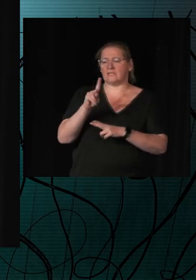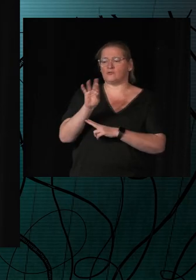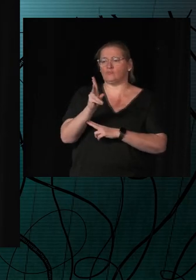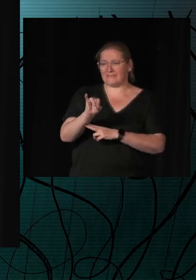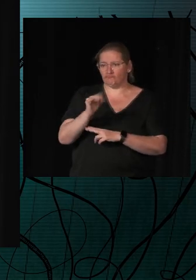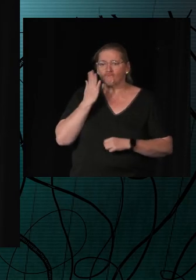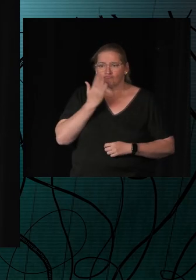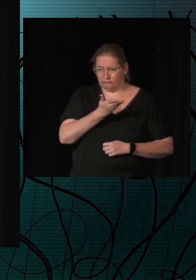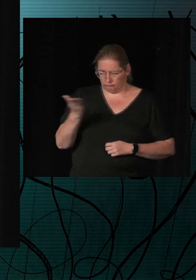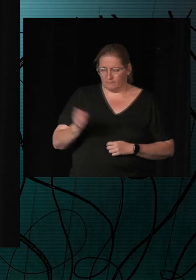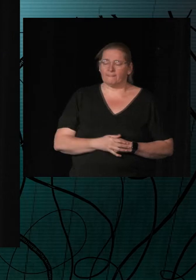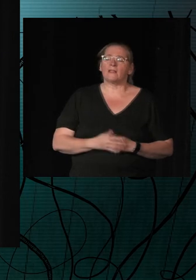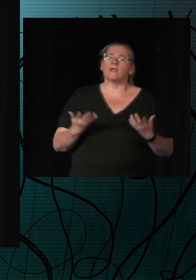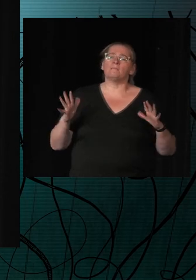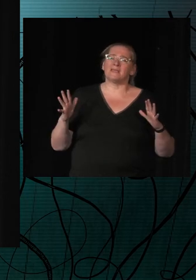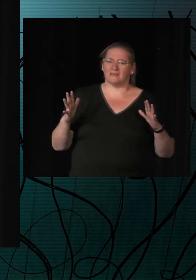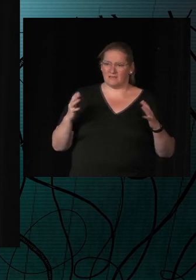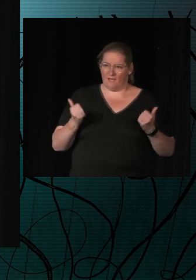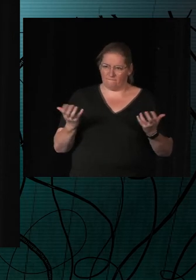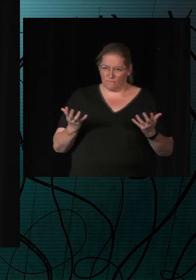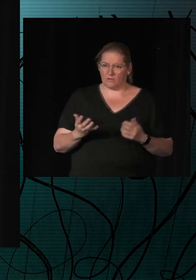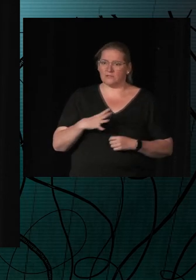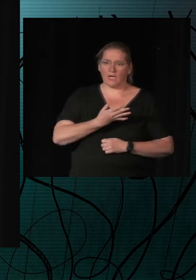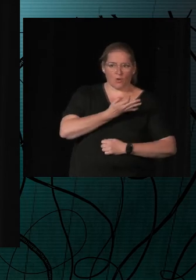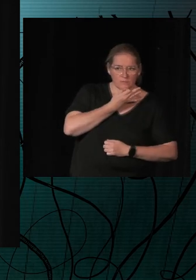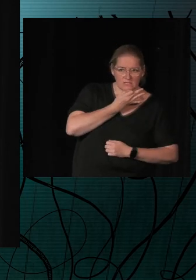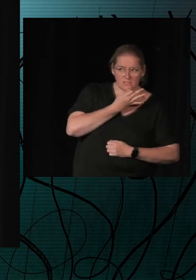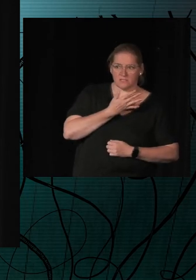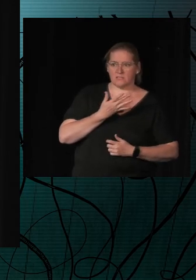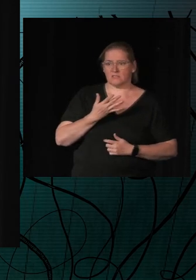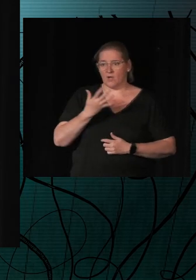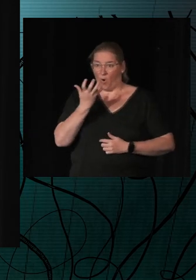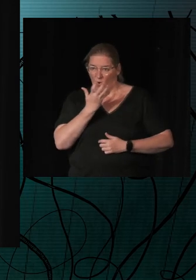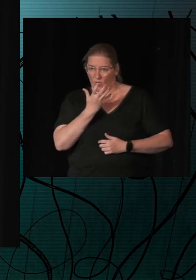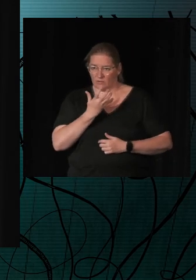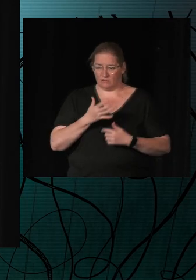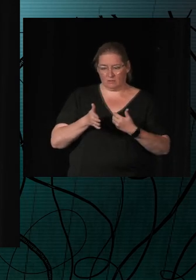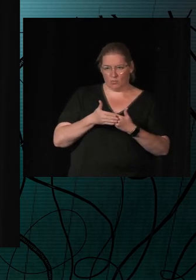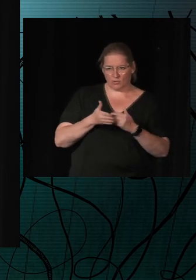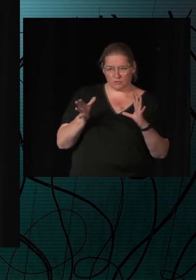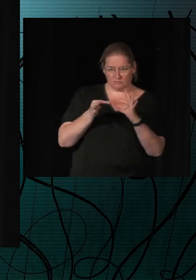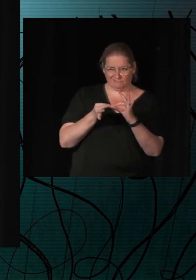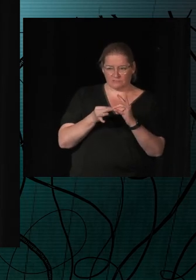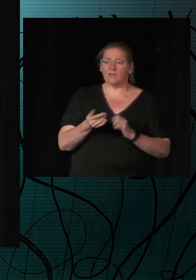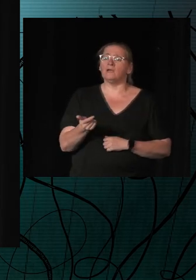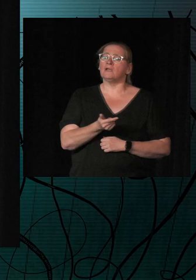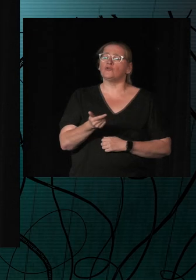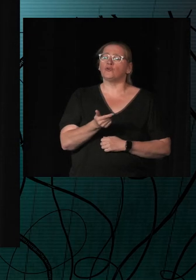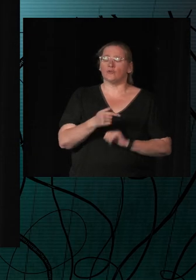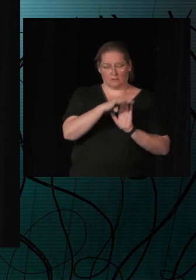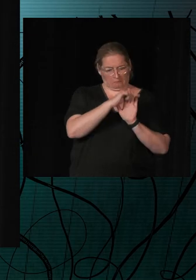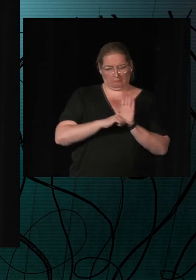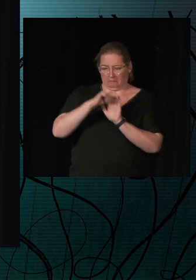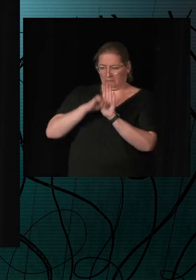l'idée de proximité entre la comédie et l'horreur qui obé obéissent parfois toutes deux à des mécaniques